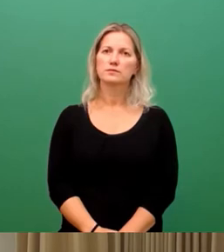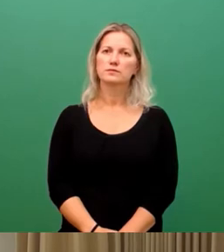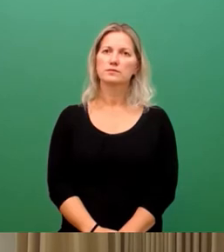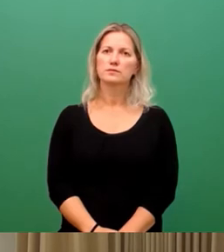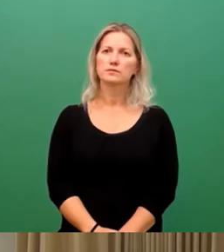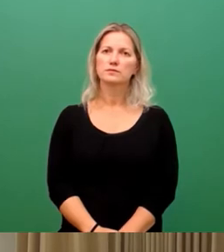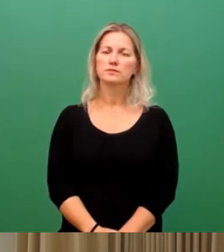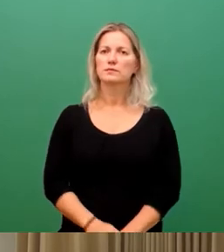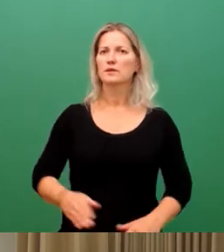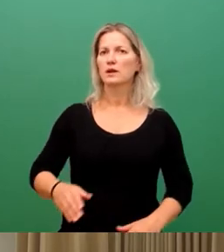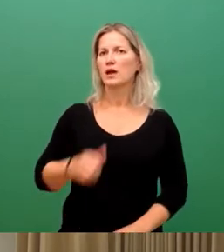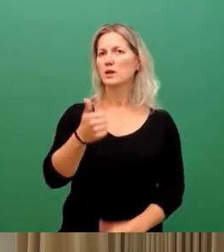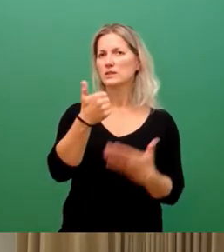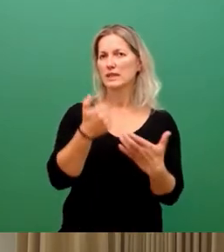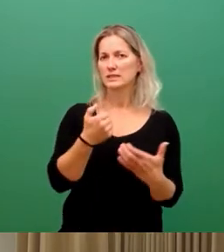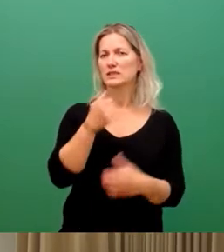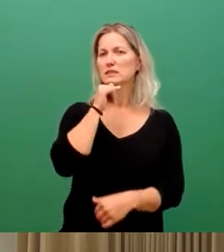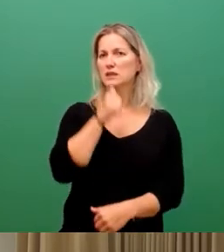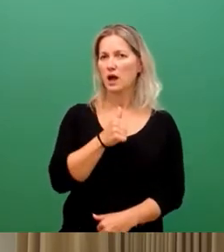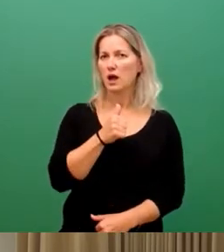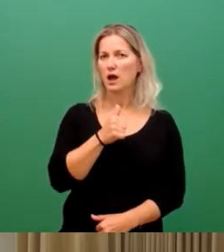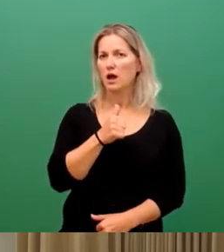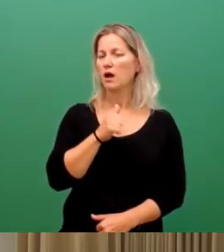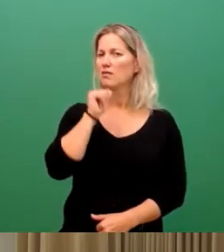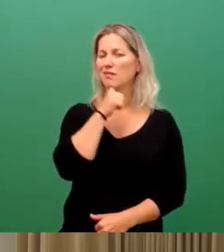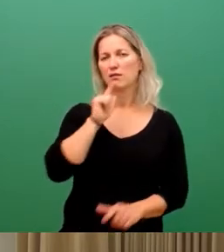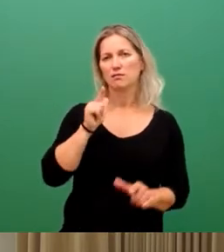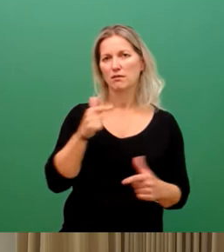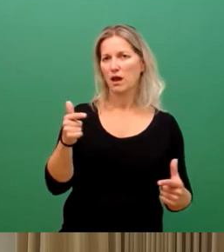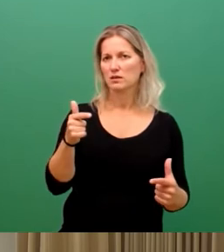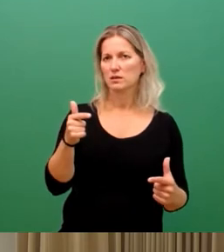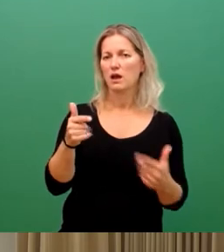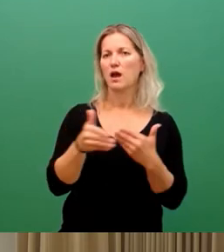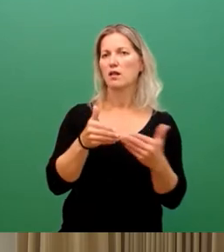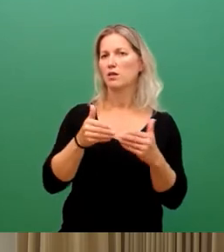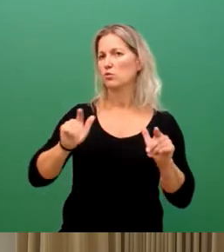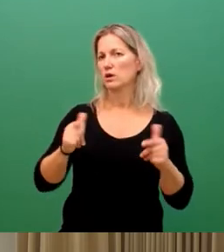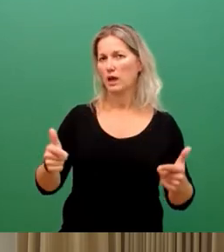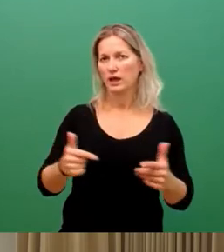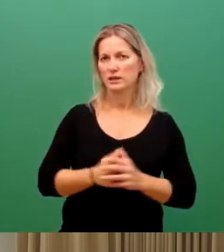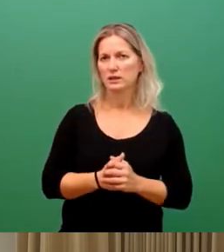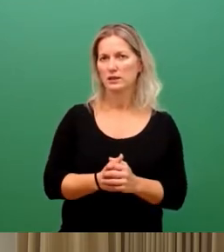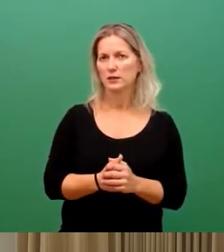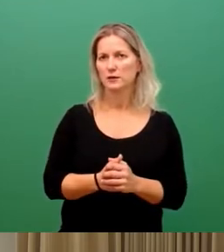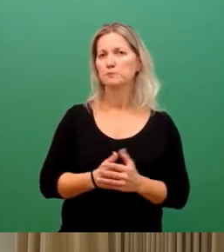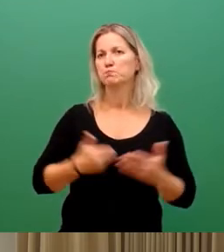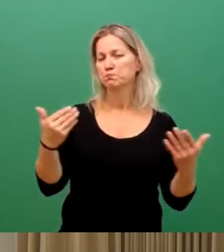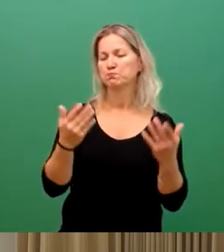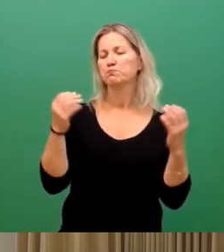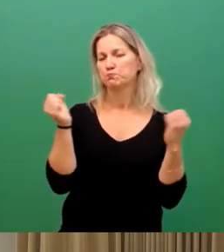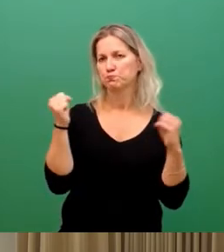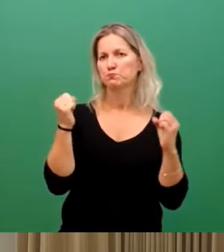61 Ja-Stimmen, keine Nein, keine Enthaltung. Damit ist das so beschlossen